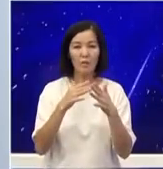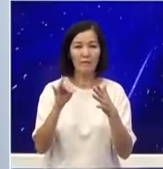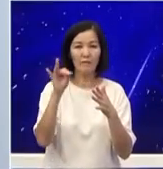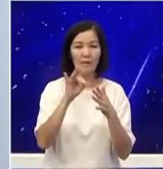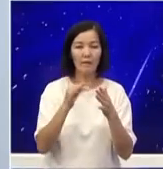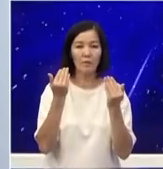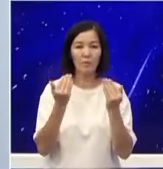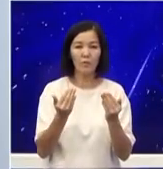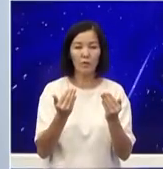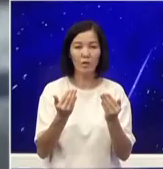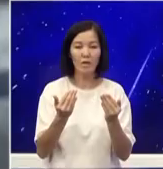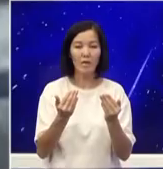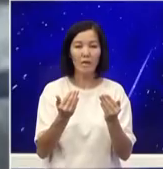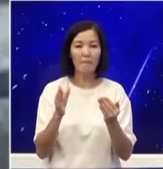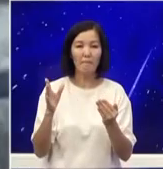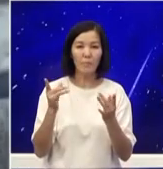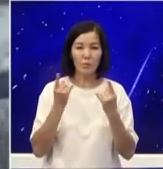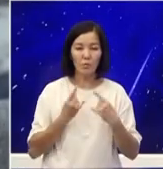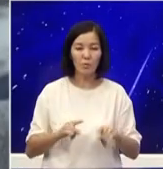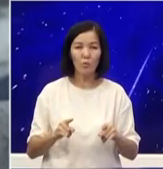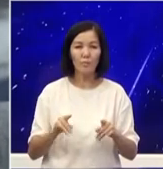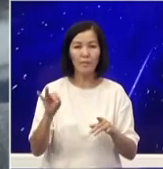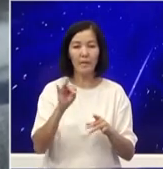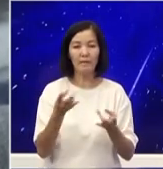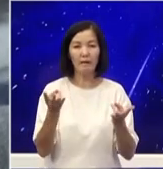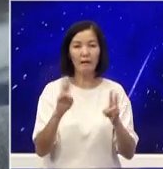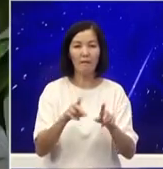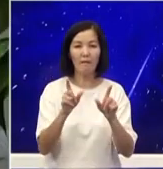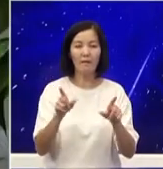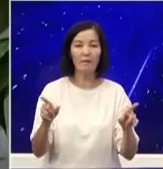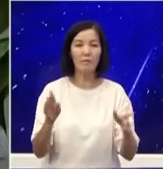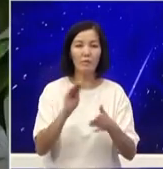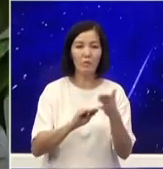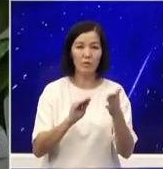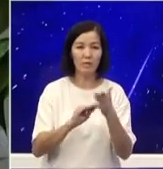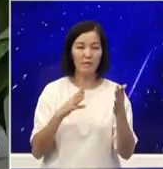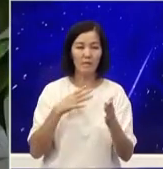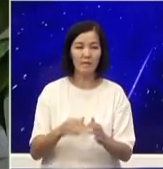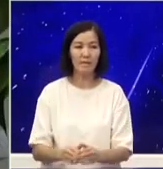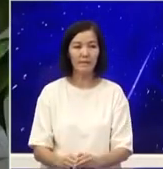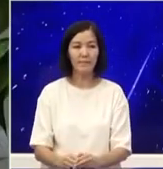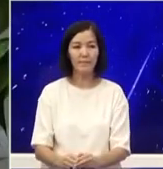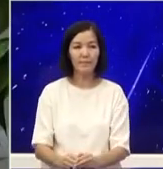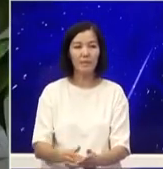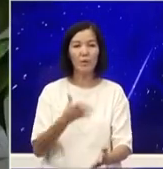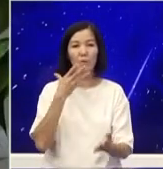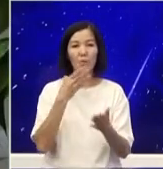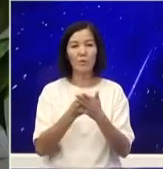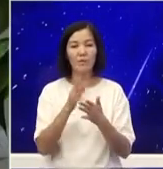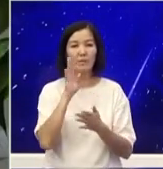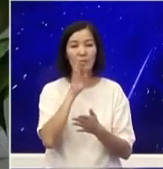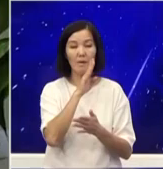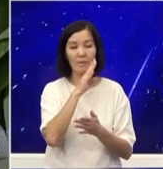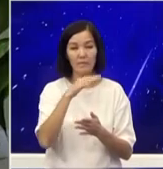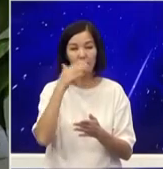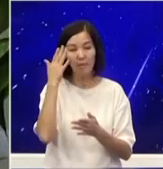бүгіні жайлы. Сол мекенде туып, есімдері тарихта қалған тұлғалар туралы. Мына заманда жаңағы өзінің әкесі мен шешесінен басқа